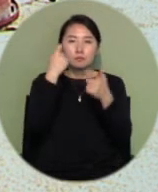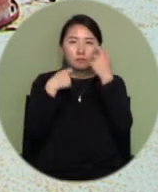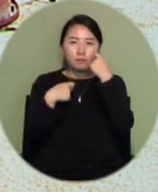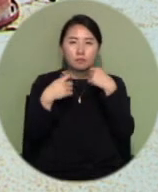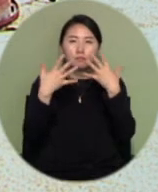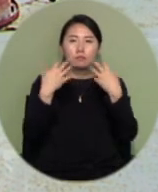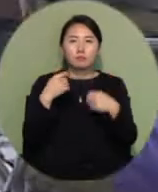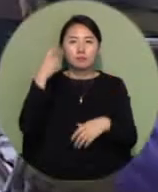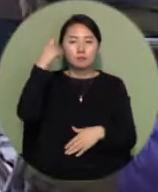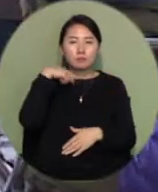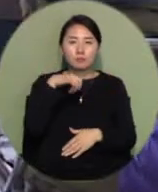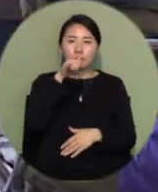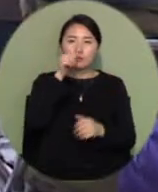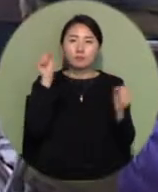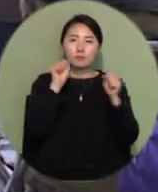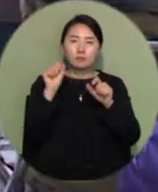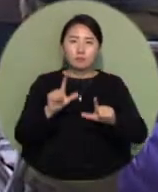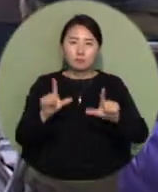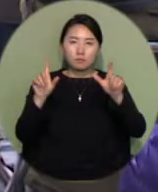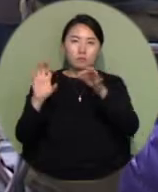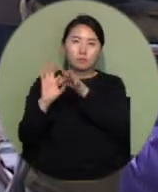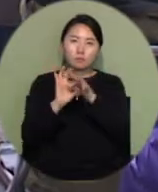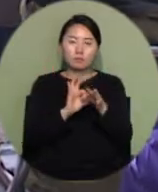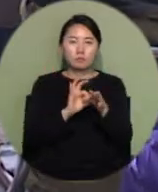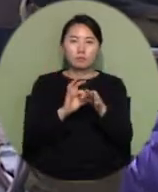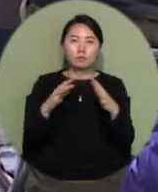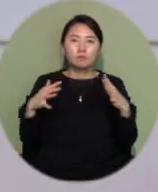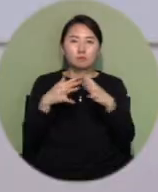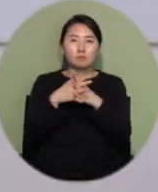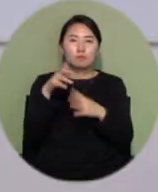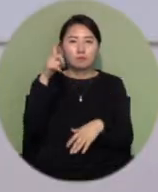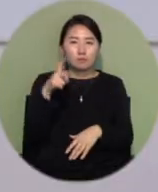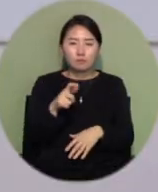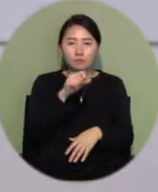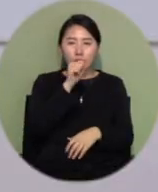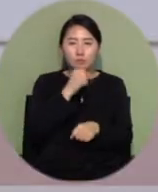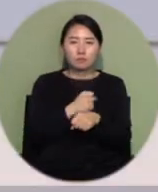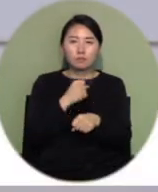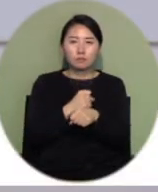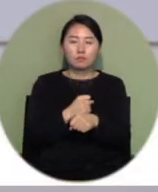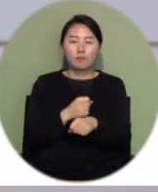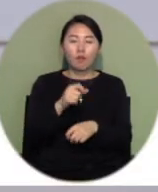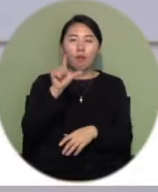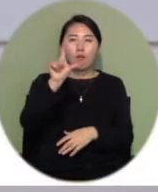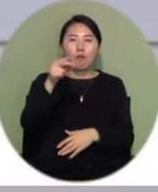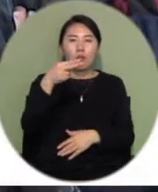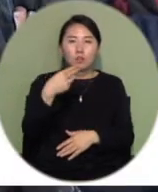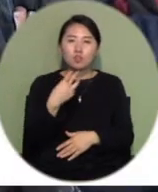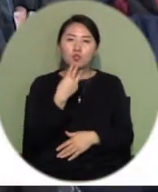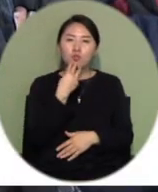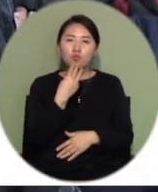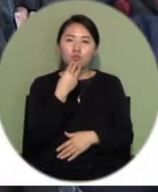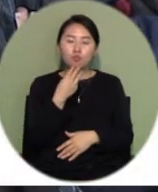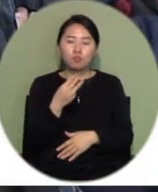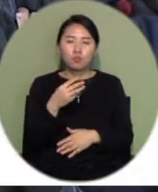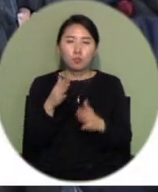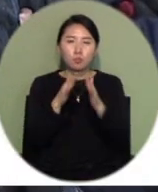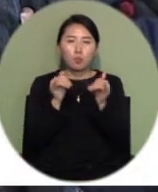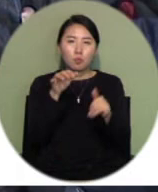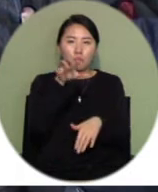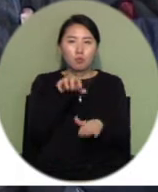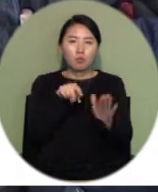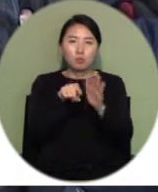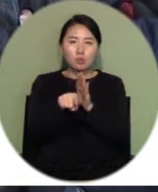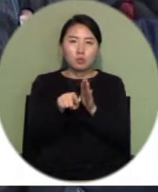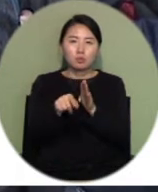느끼고 있습니다. 네. 추운 날 지금 계속 공사를 강행하고 있거든요. 네. 저번에 저 LH 서울자권부에 가서 저희들은